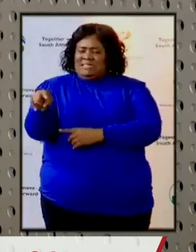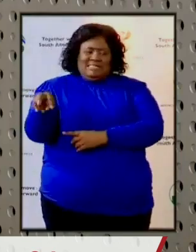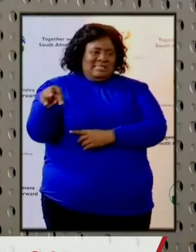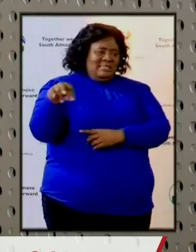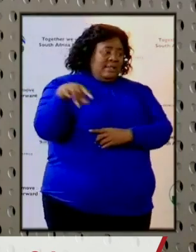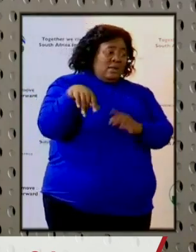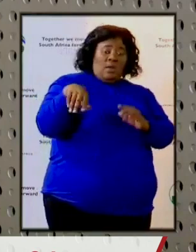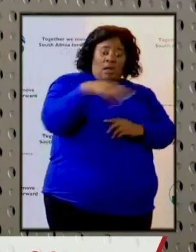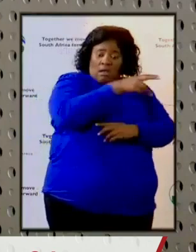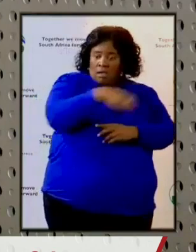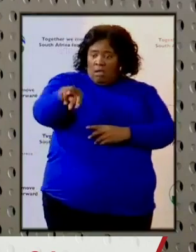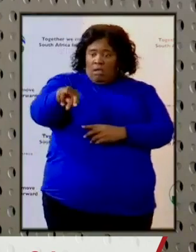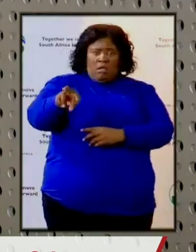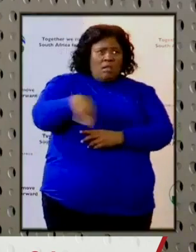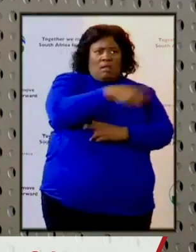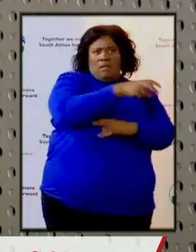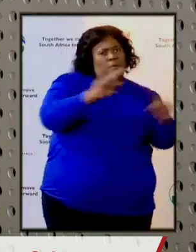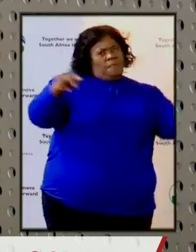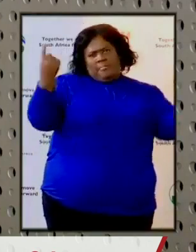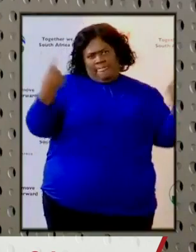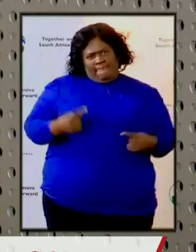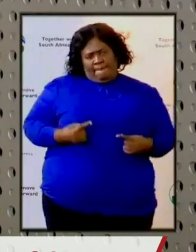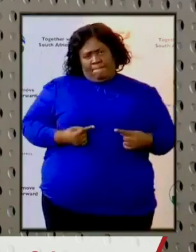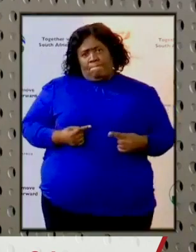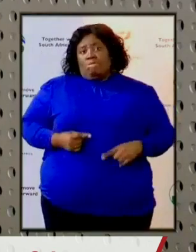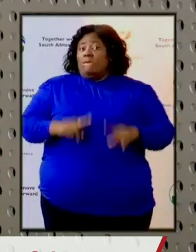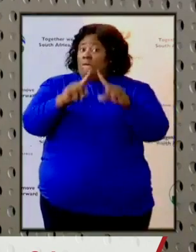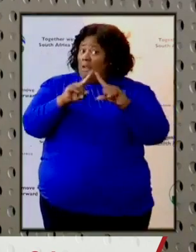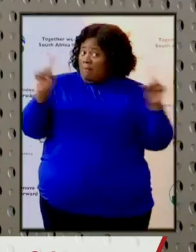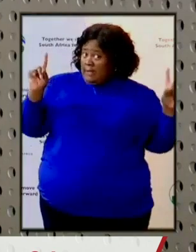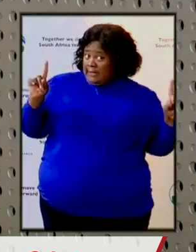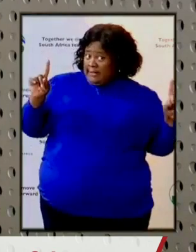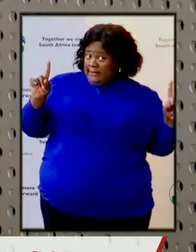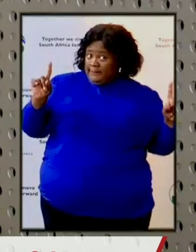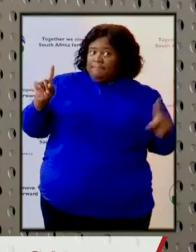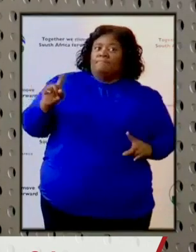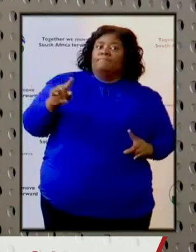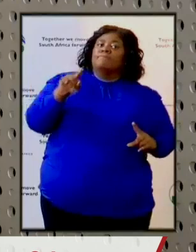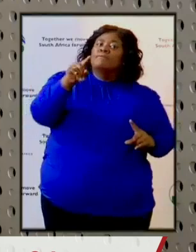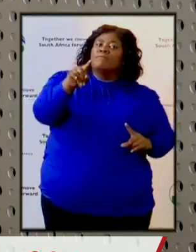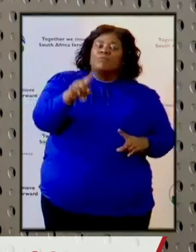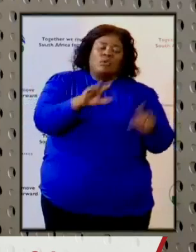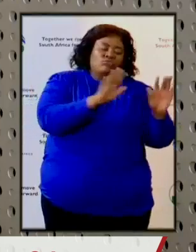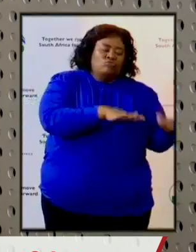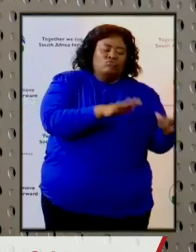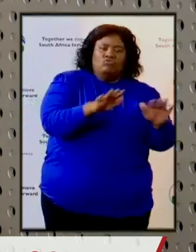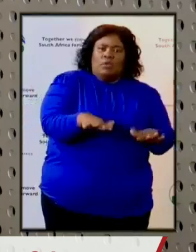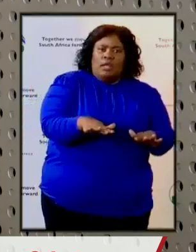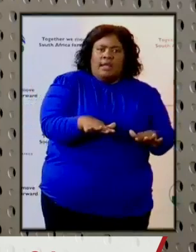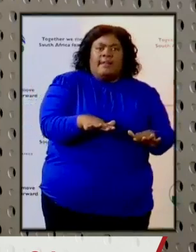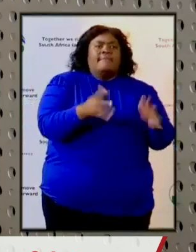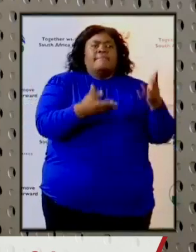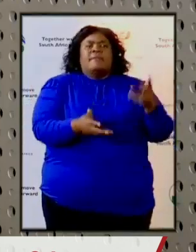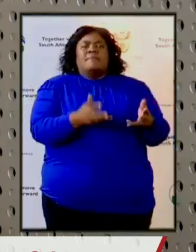akavunyelwa ngaphandle uma ngabe kubuyiswa iy'ngane ezazivakashele